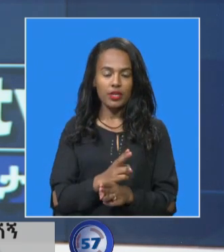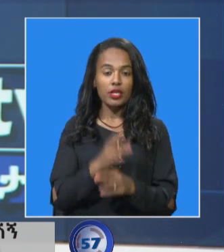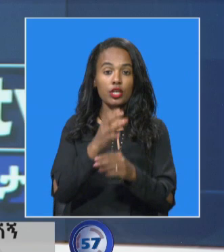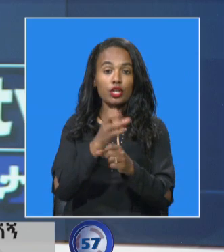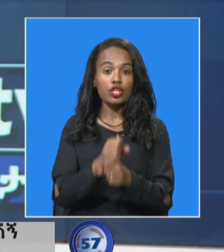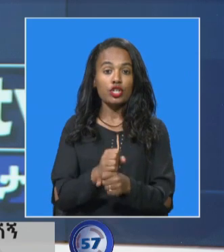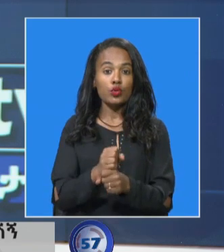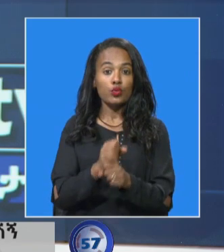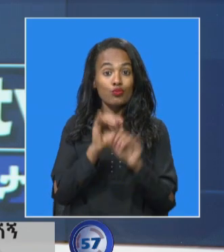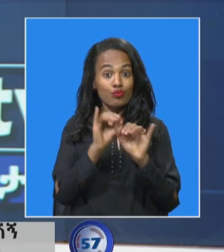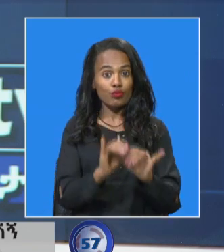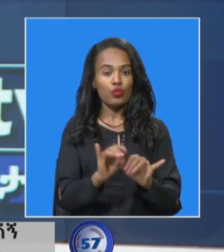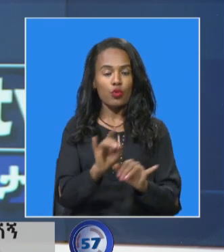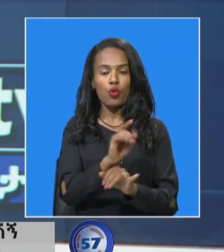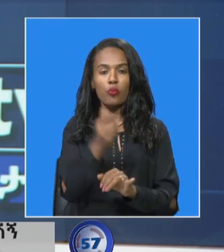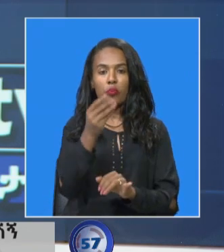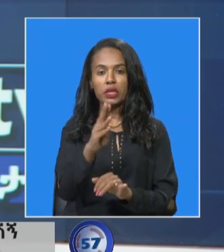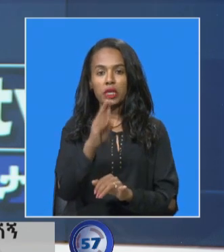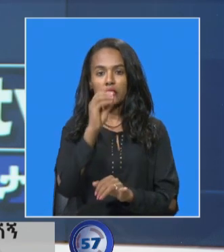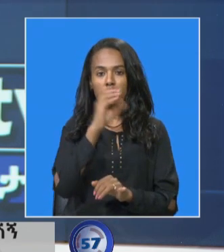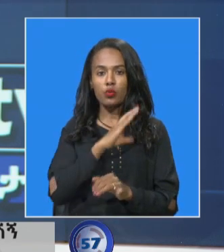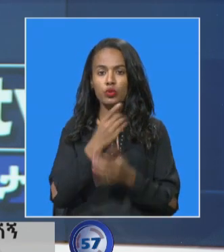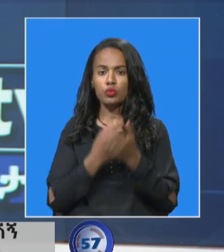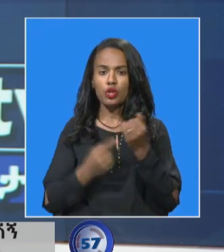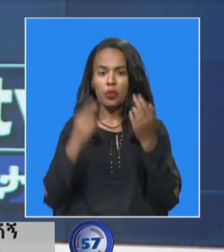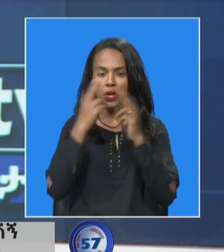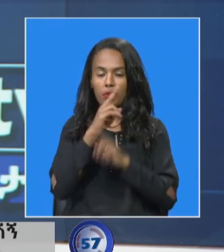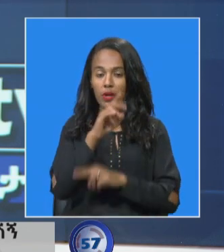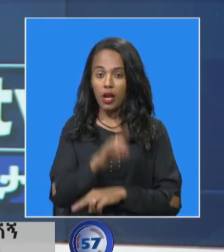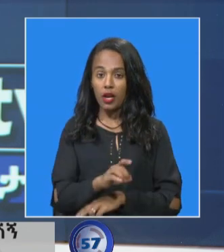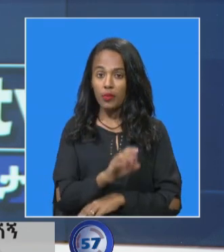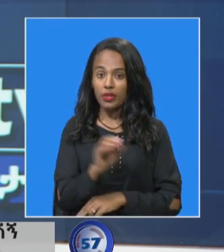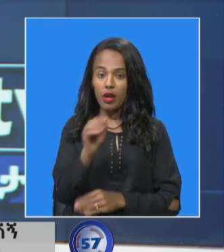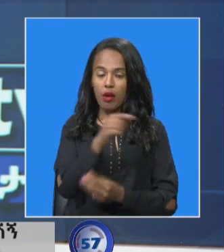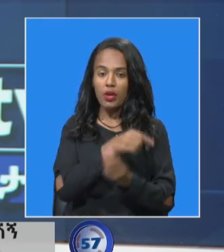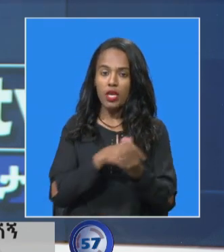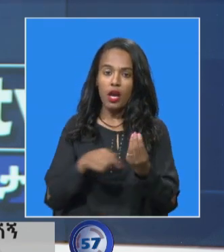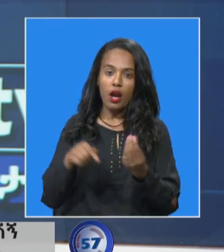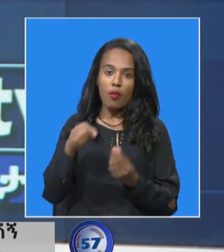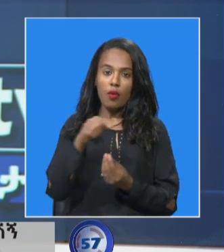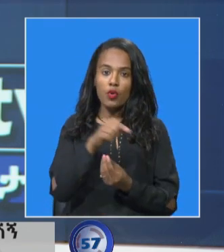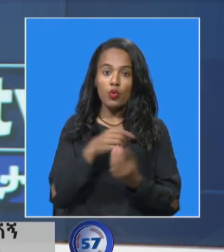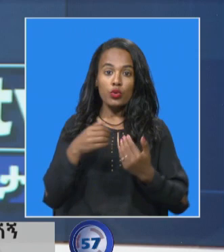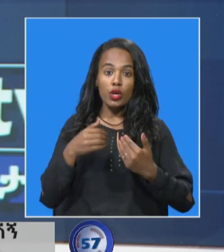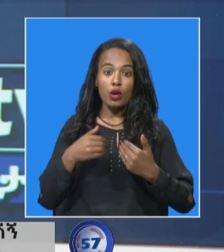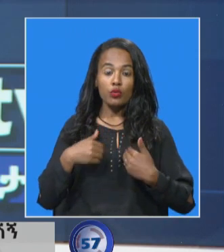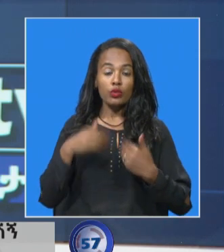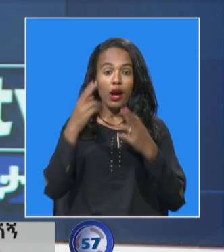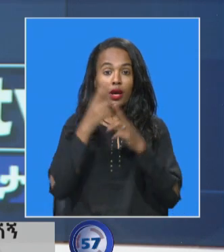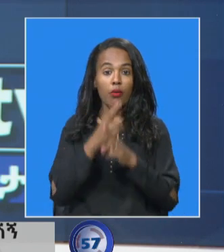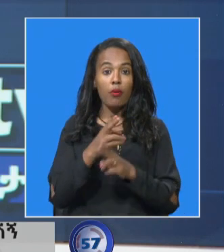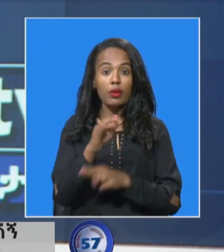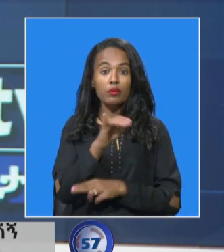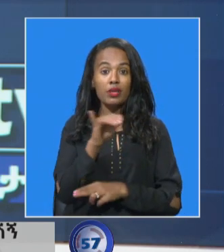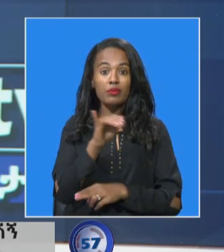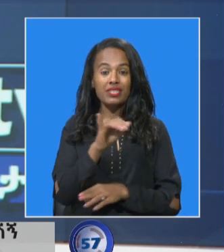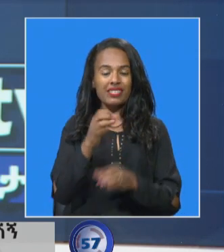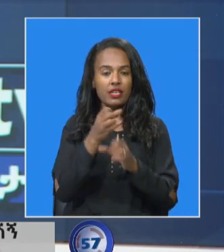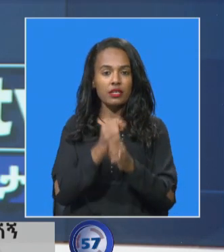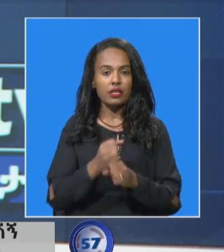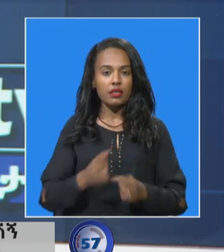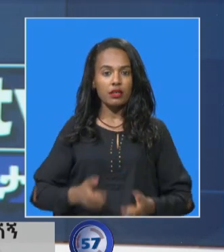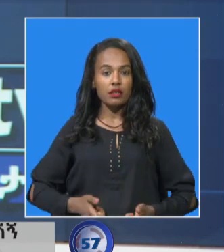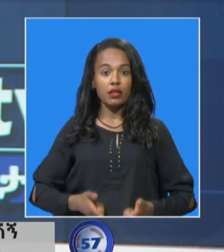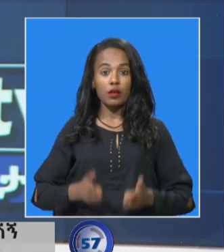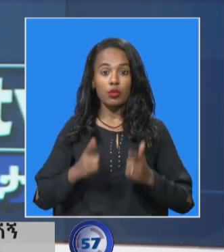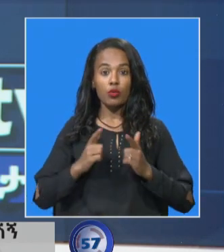ይዘቱ እንዳለ ሆኖ ግን በጥቂት ሰዎች እንደመሆን እንዳለበትና በየአካባቢው ያሉ ተከባበሩም ተመሳሳይ ይዘት